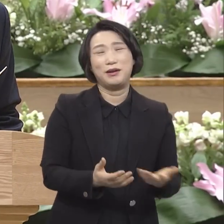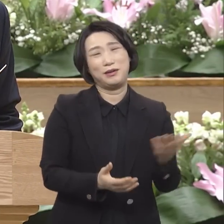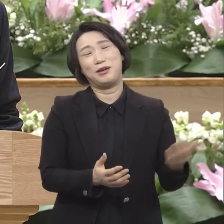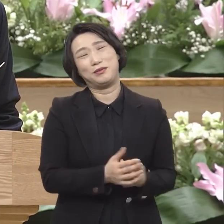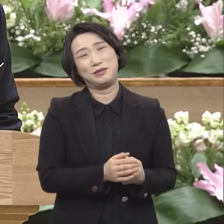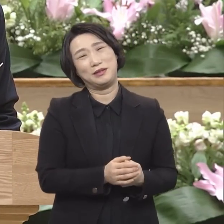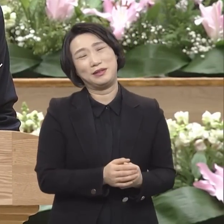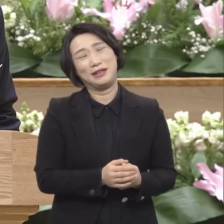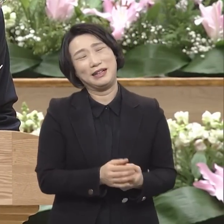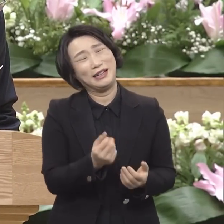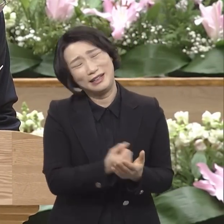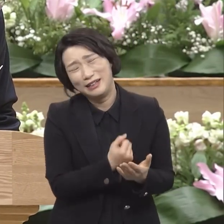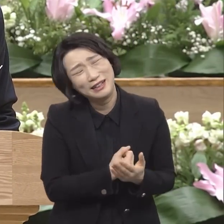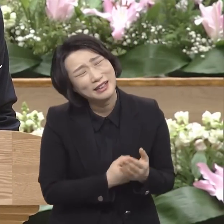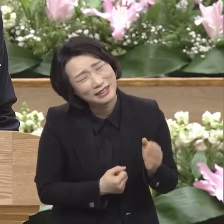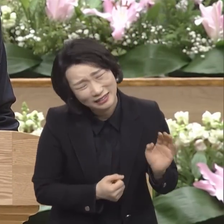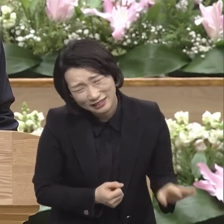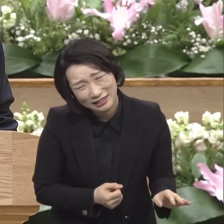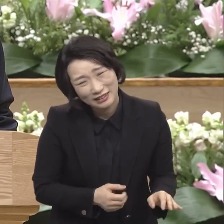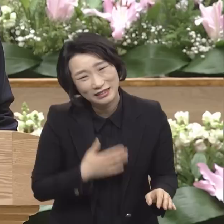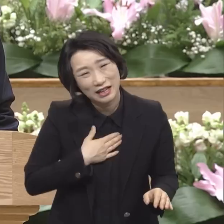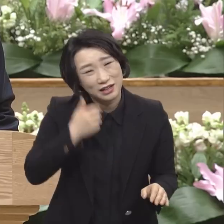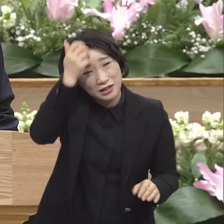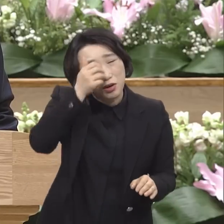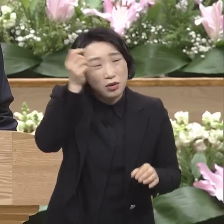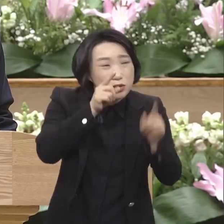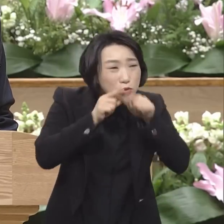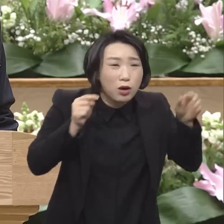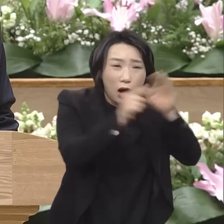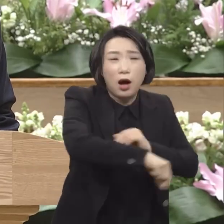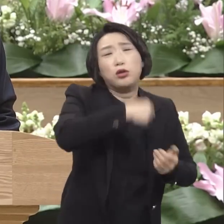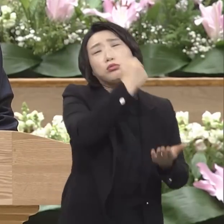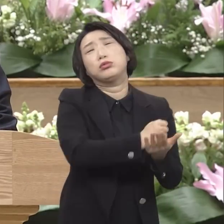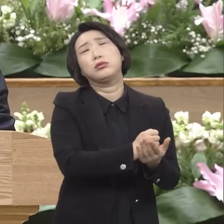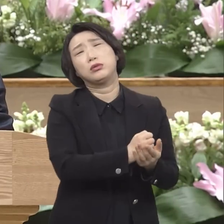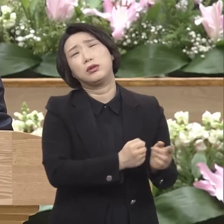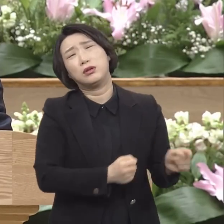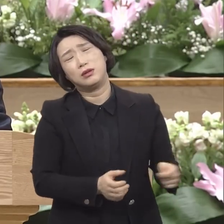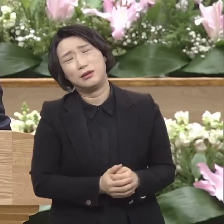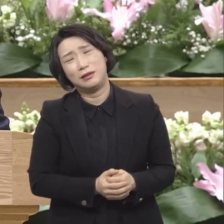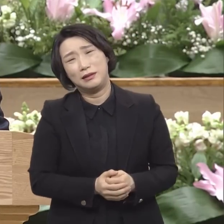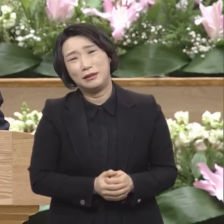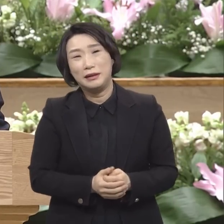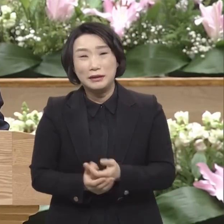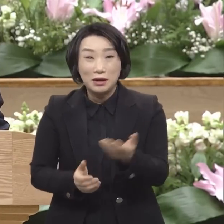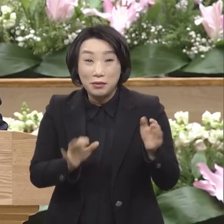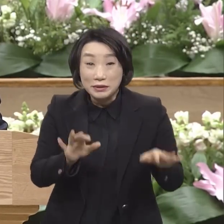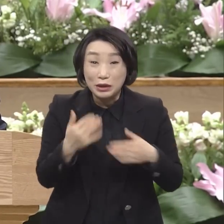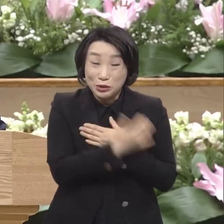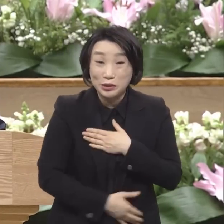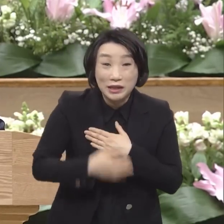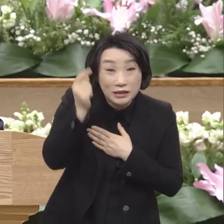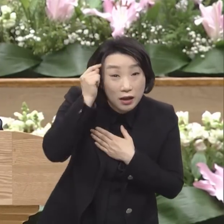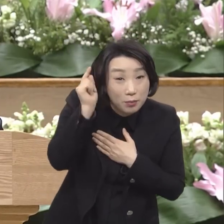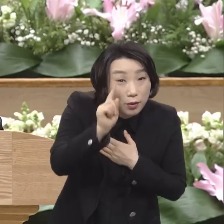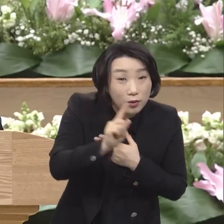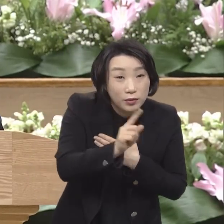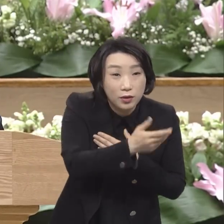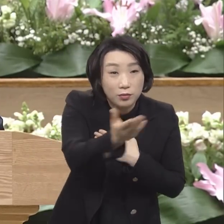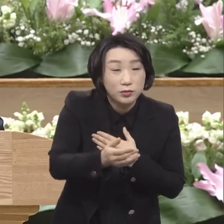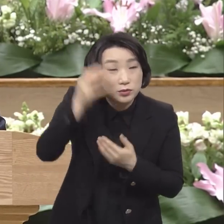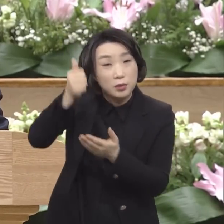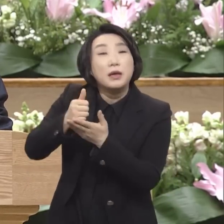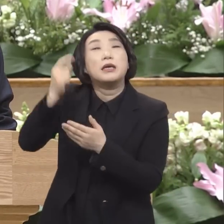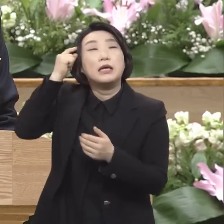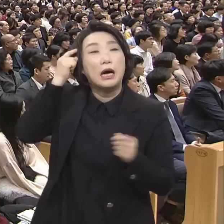놈이요. 아주 제 영혼 지옥 보내기에 딱 좋은 놈이지. 그래서 반드시 육신의 생각은 성령의